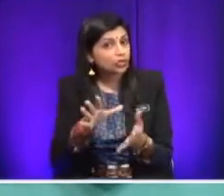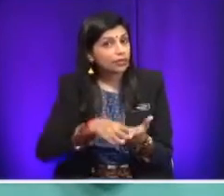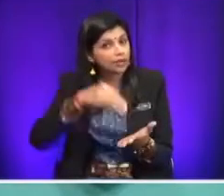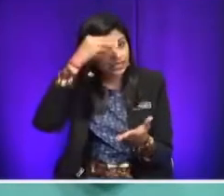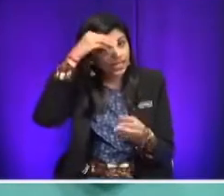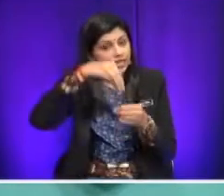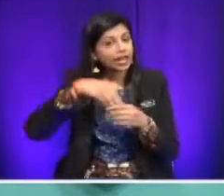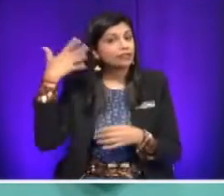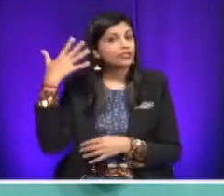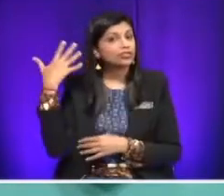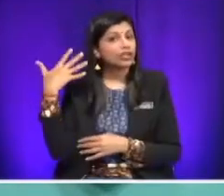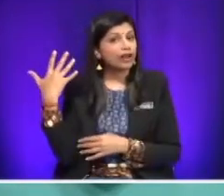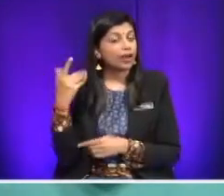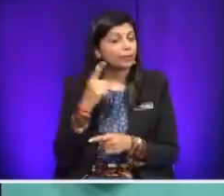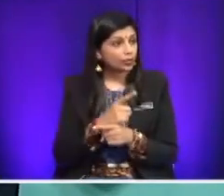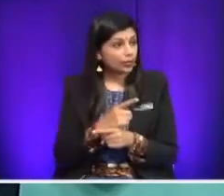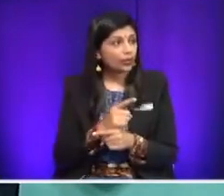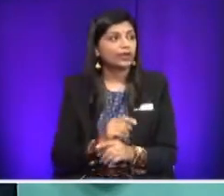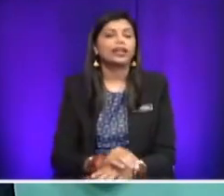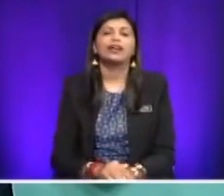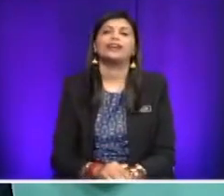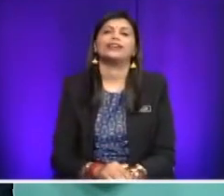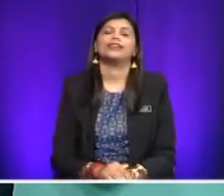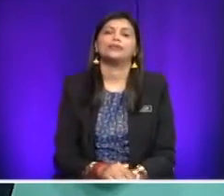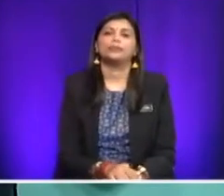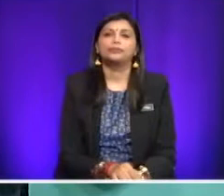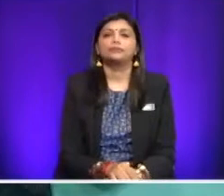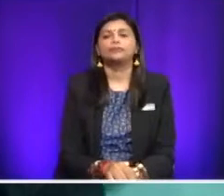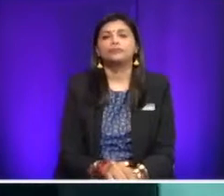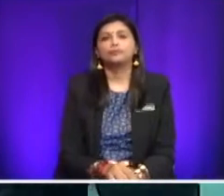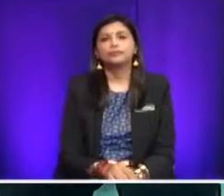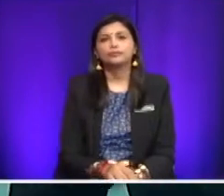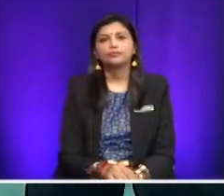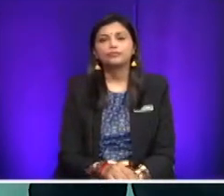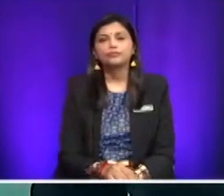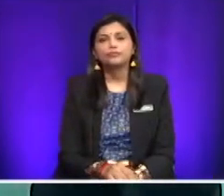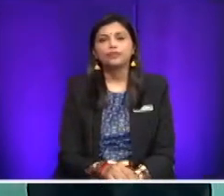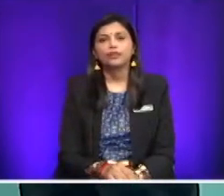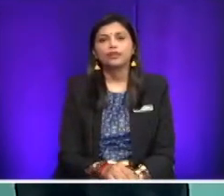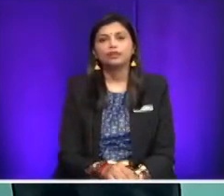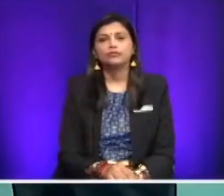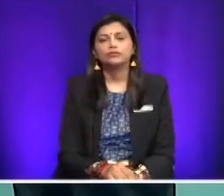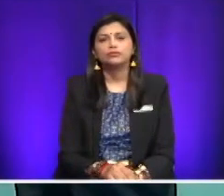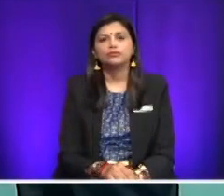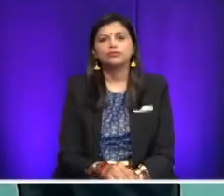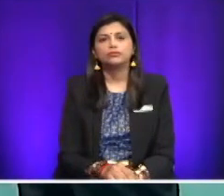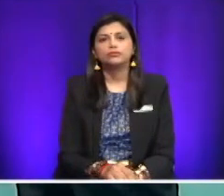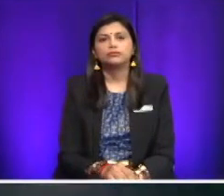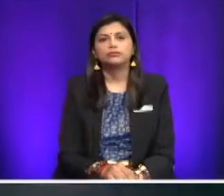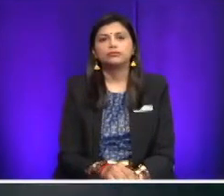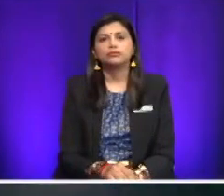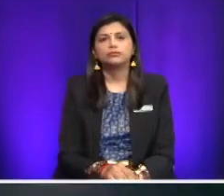kebutuhan ini sentiasa akan berubah mecobalamin wow begitu oke masuknya cewek gua